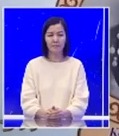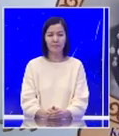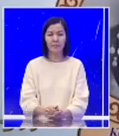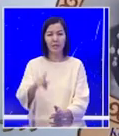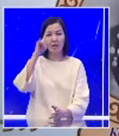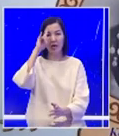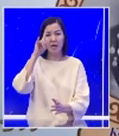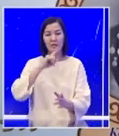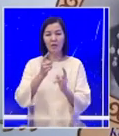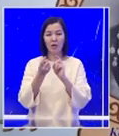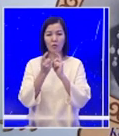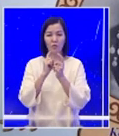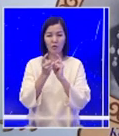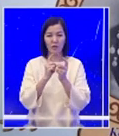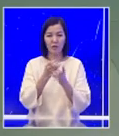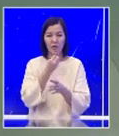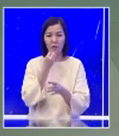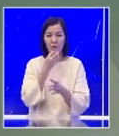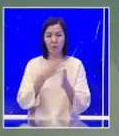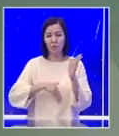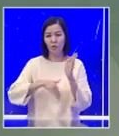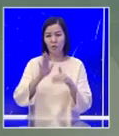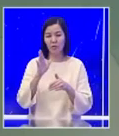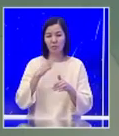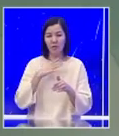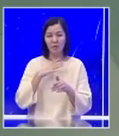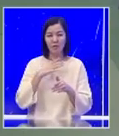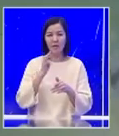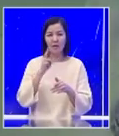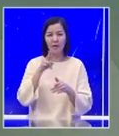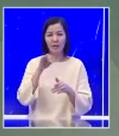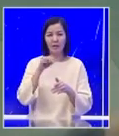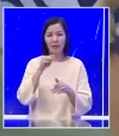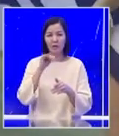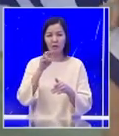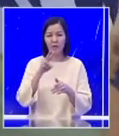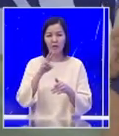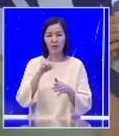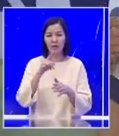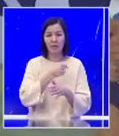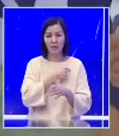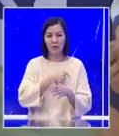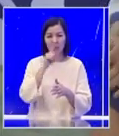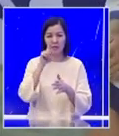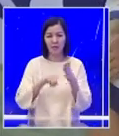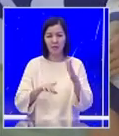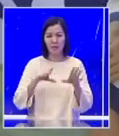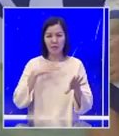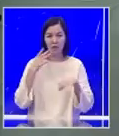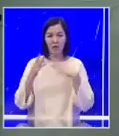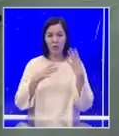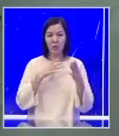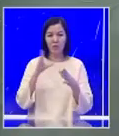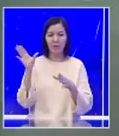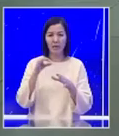Қазақ күресін жақсы меңгеріп, кілемде төселіп қалған балуандардың бірі Әділжан Жұмабай. Оған мамандар үлкен үміт артып отыр. Жаттығуда бапкерінің